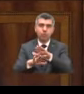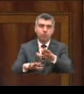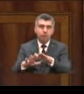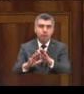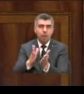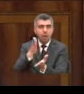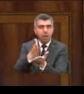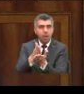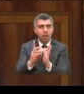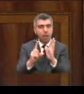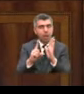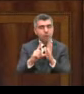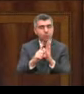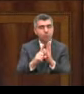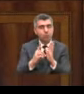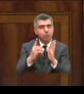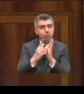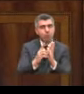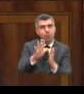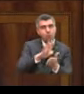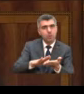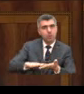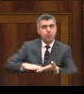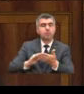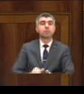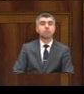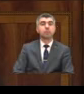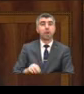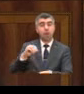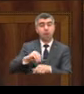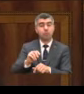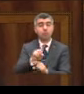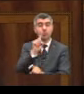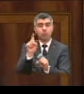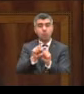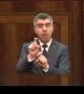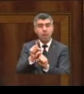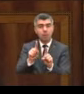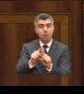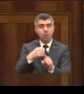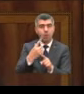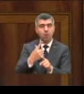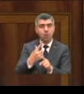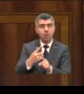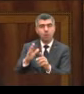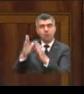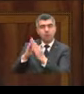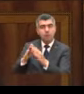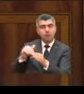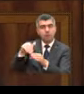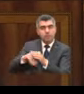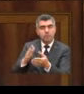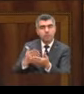حقوقهم الاقتصادية والاجتماعية. ويجعلنا كذلك نتساءل عن دور مؤسسة الرعاية الاجتماعية